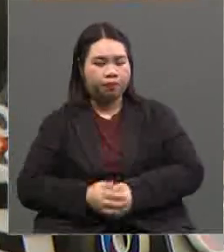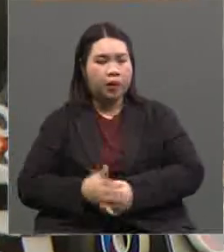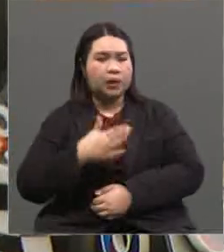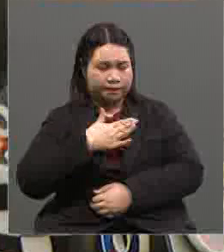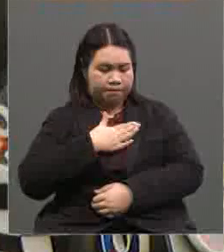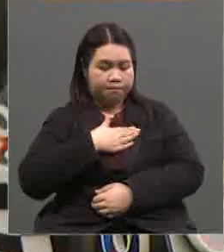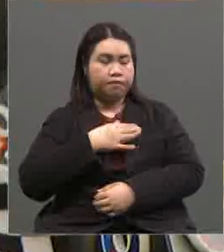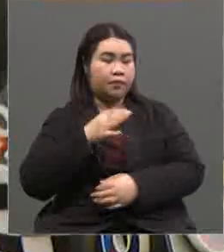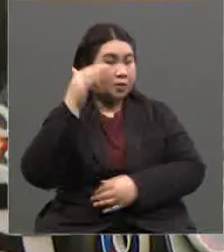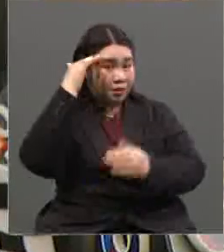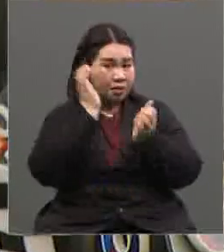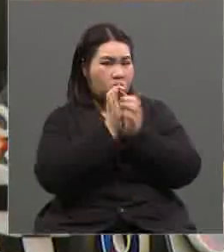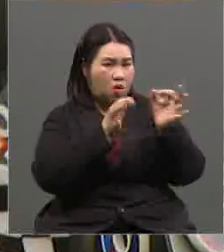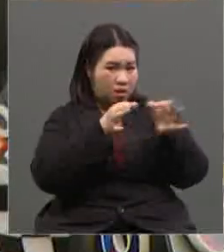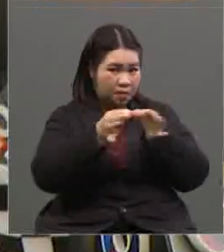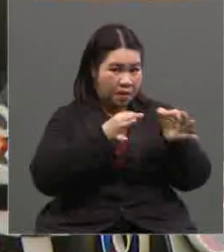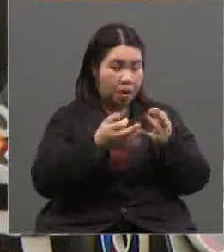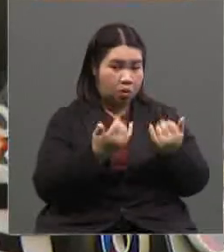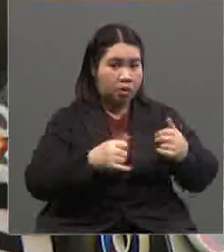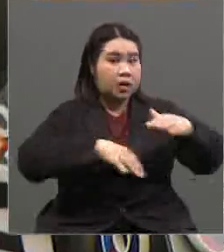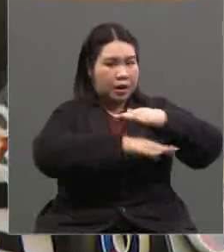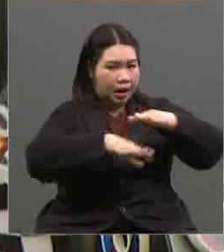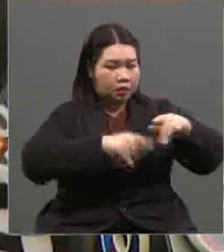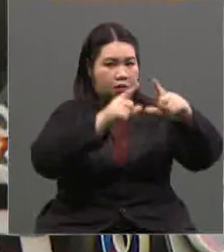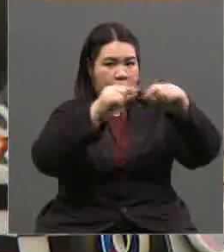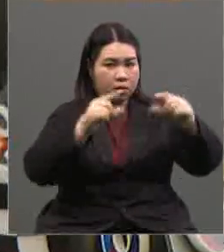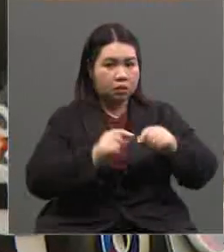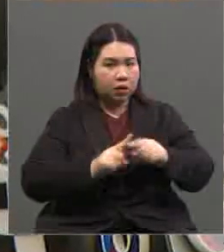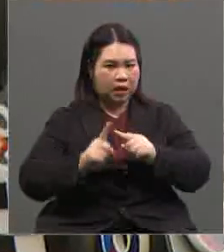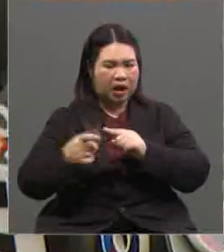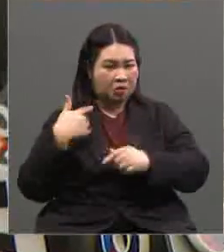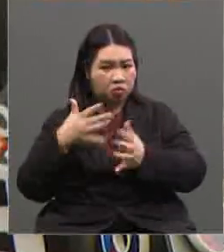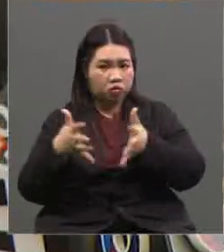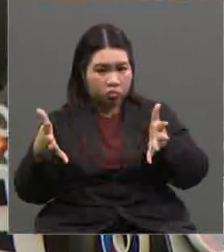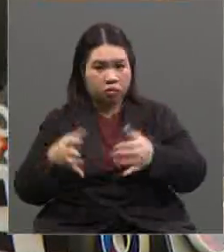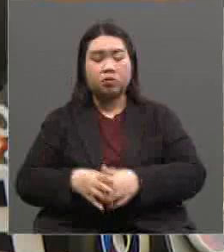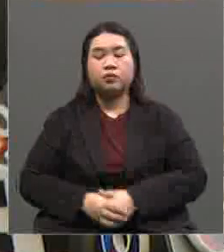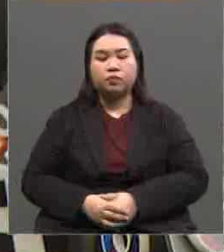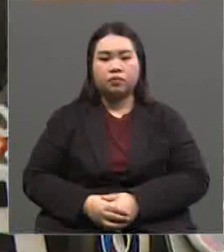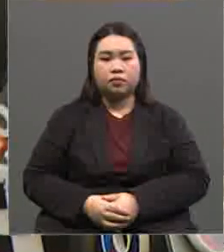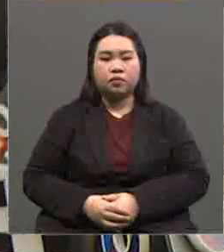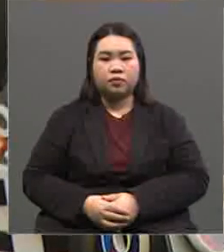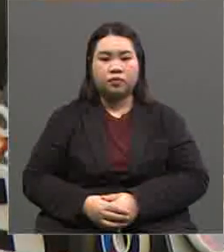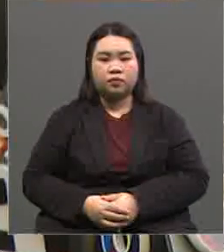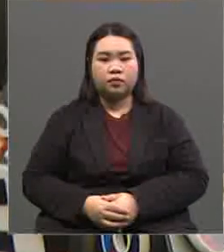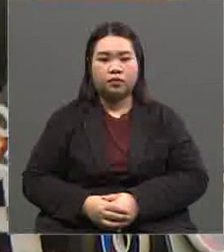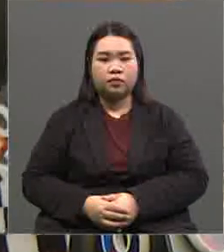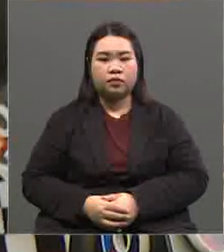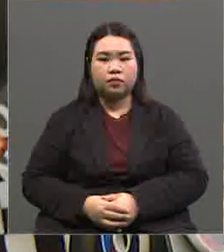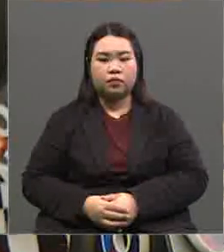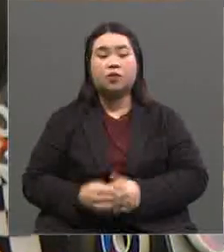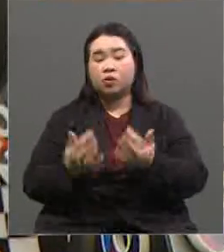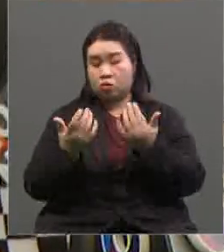ว่าว่าวันนี้พยานฐานเราไปไกลแล้วนะครับนะยังไม่เคย